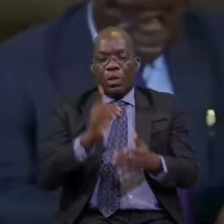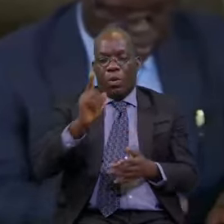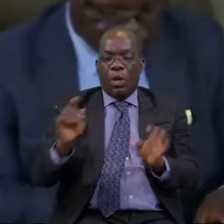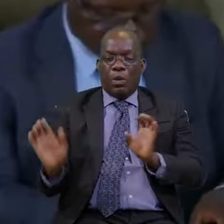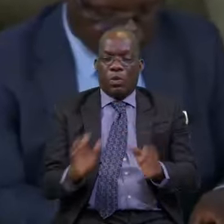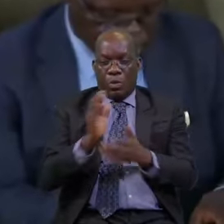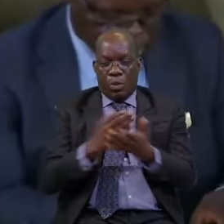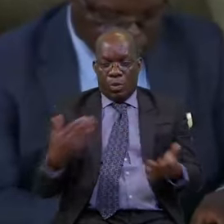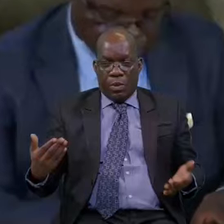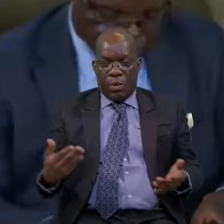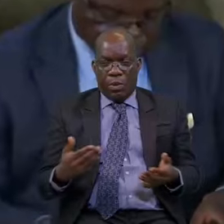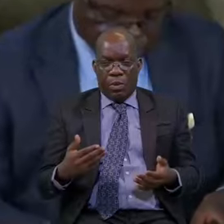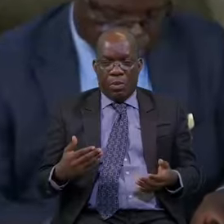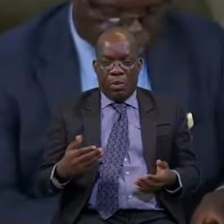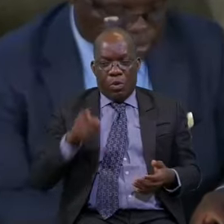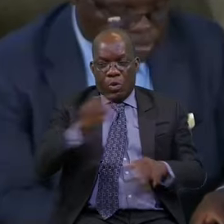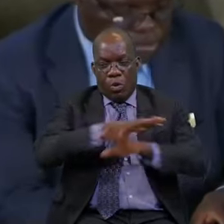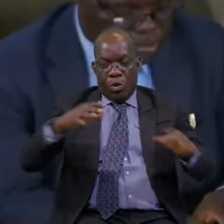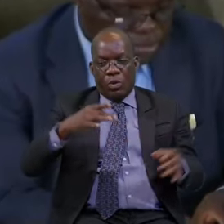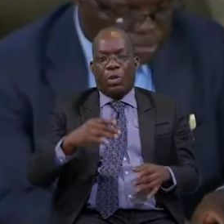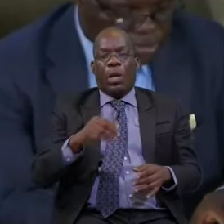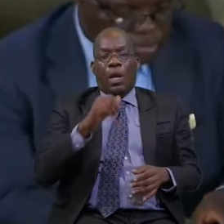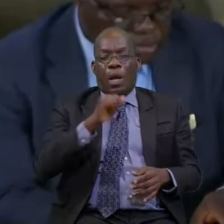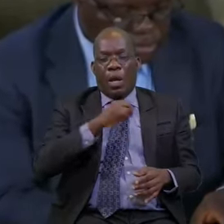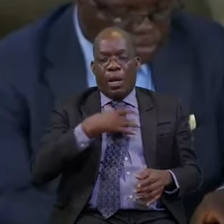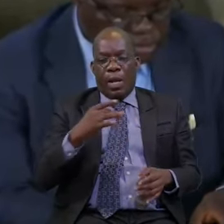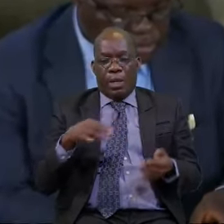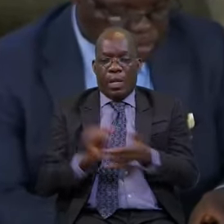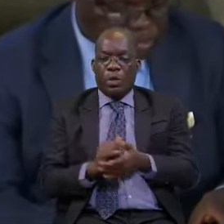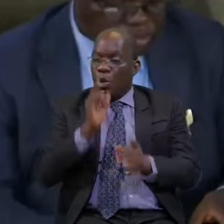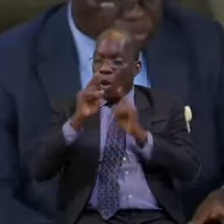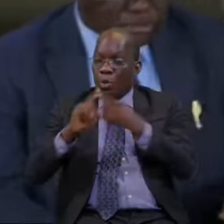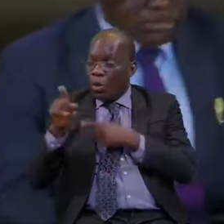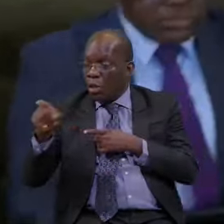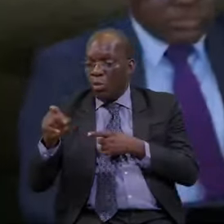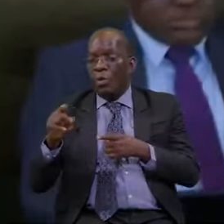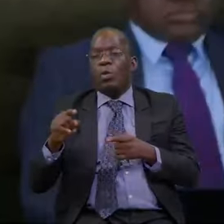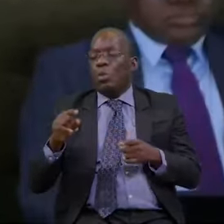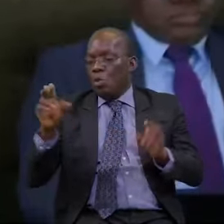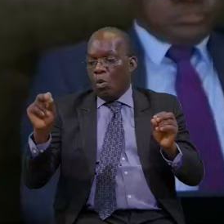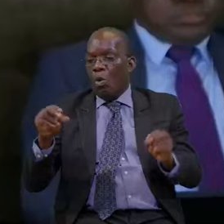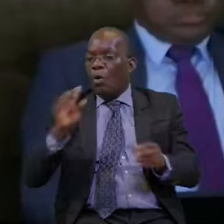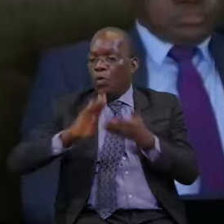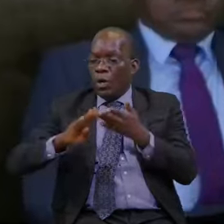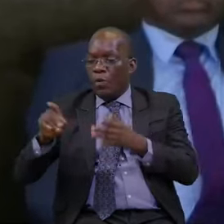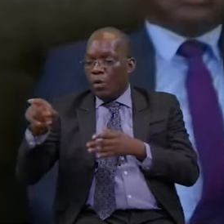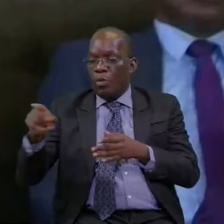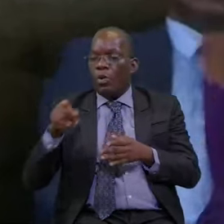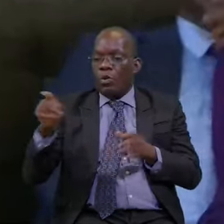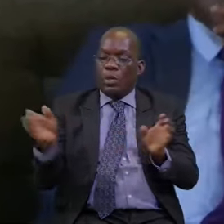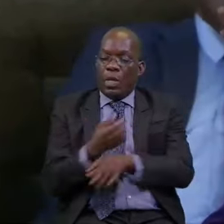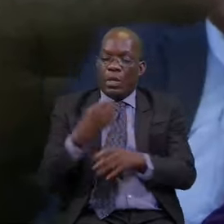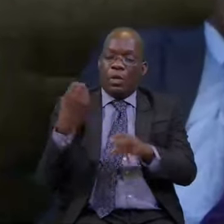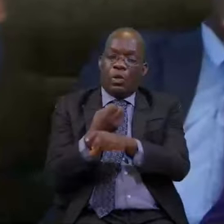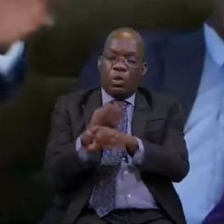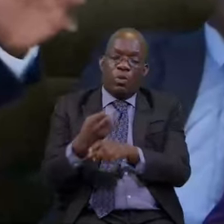vous mettez cela dans le sac. Quelque chose vous fait quelque chose. Quelqu'un vous blesse. Non, je ne veux pas le parler. Je ne veux pas